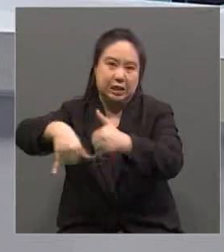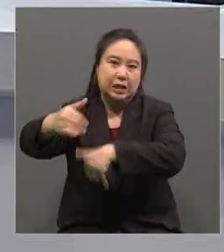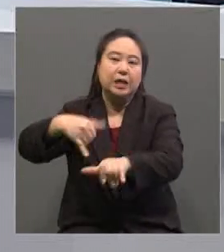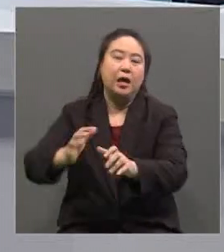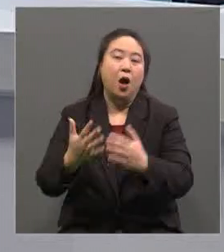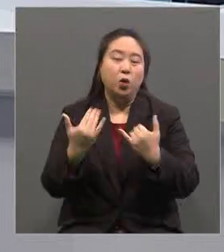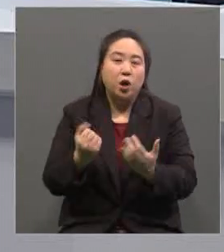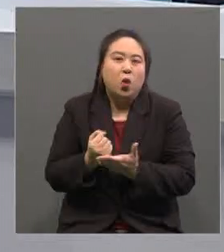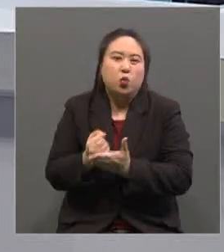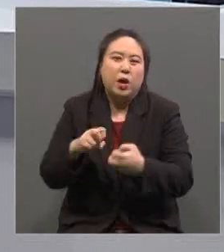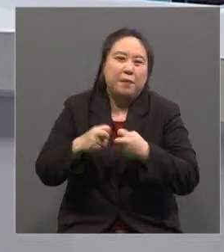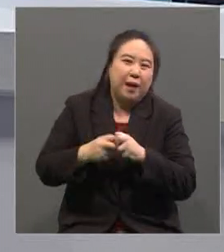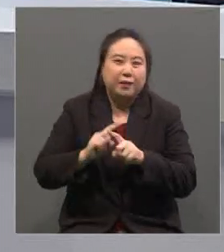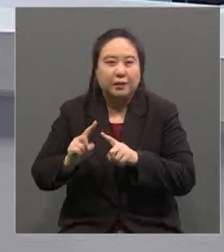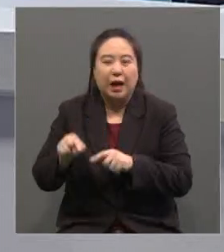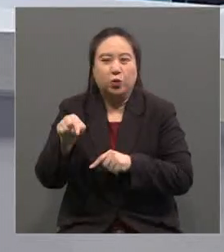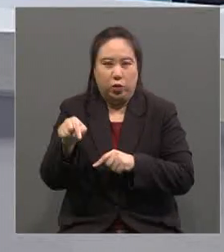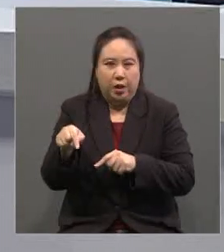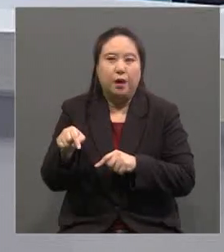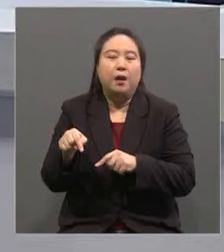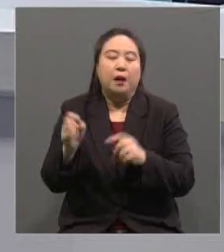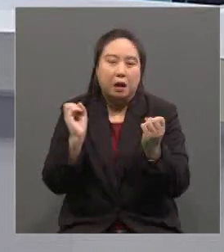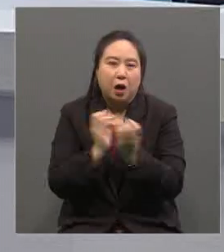ให้ความเลวร้ายด้านมนุษยธรรมบริเวณฉนวนกาซ่านั้นเบาบาลง